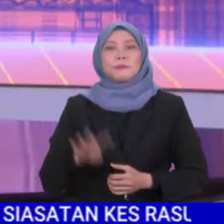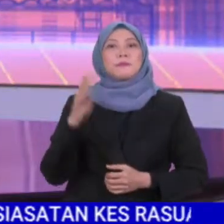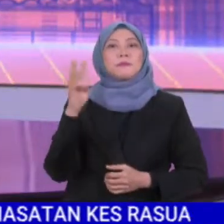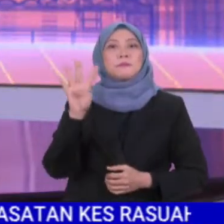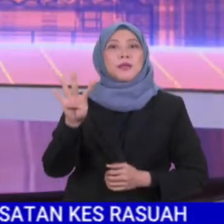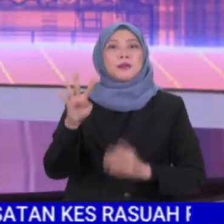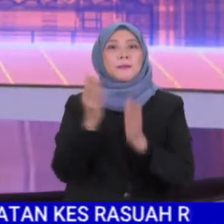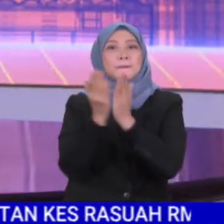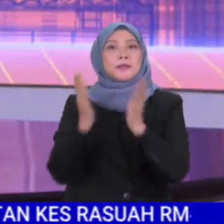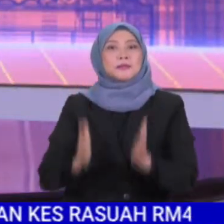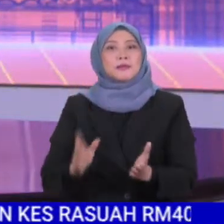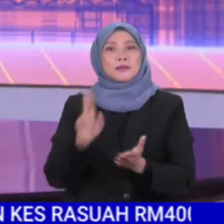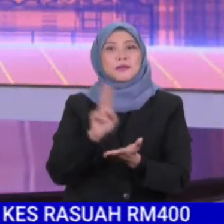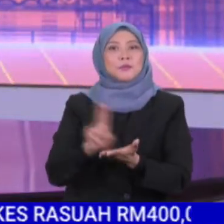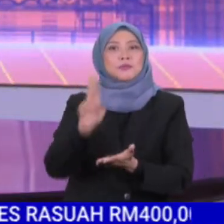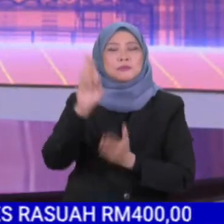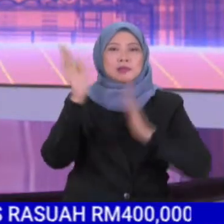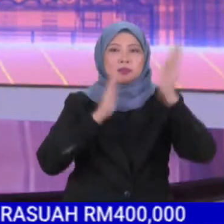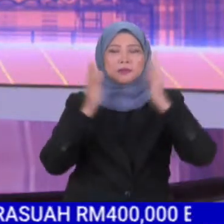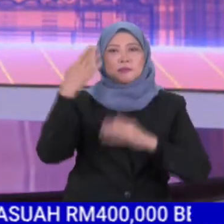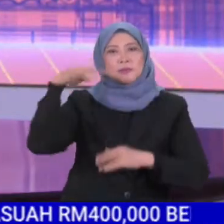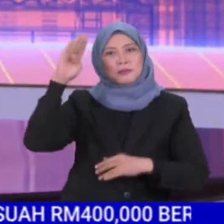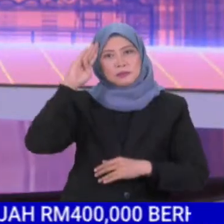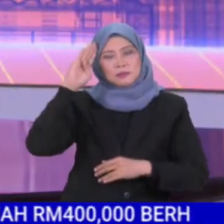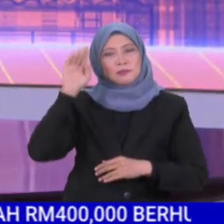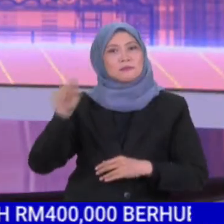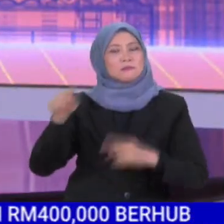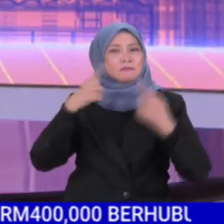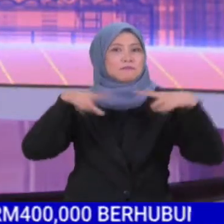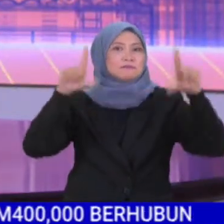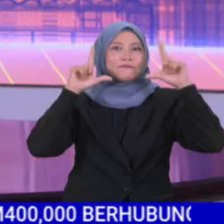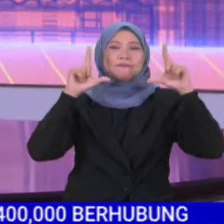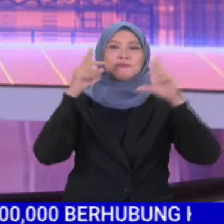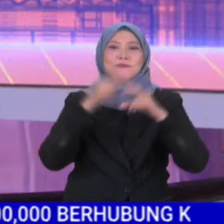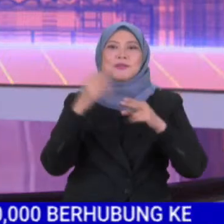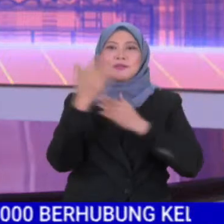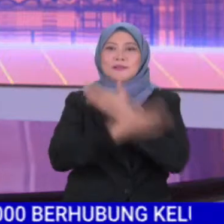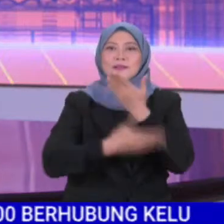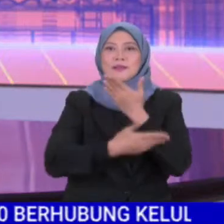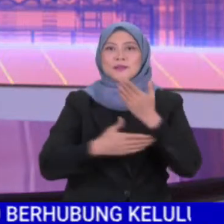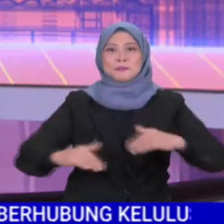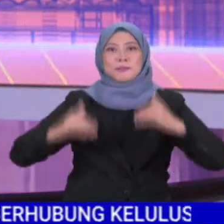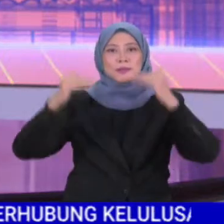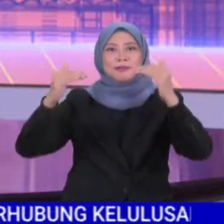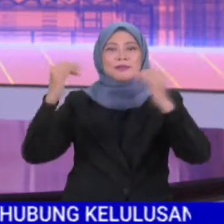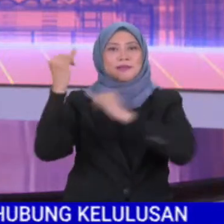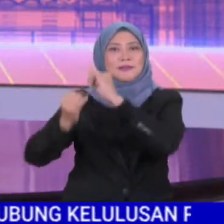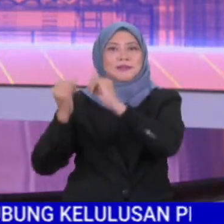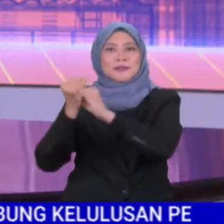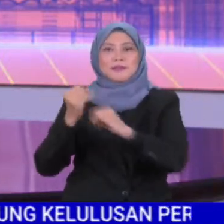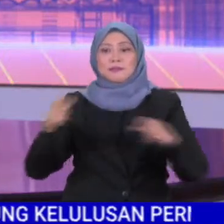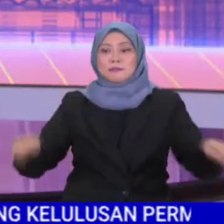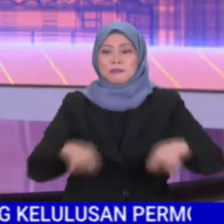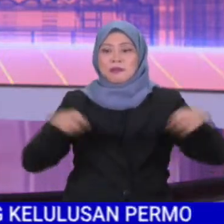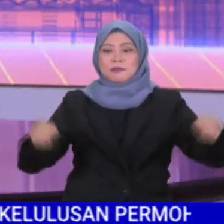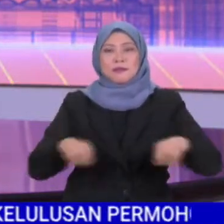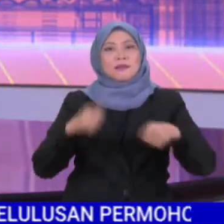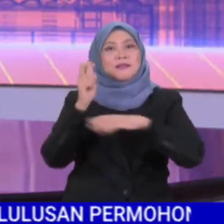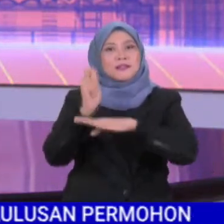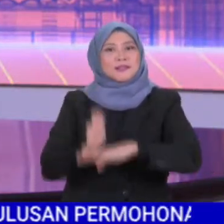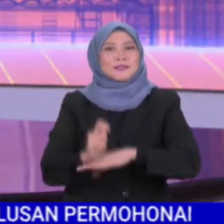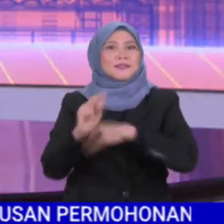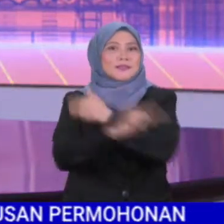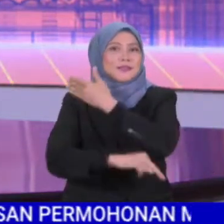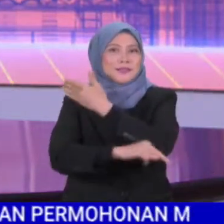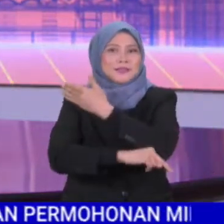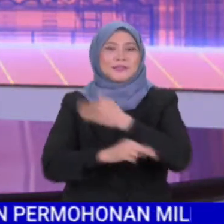4 pelajar Universiti Malaysia Perlis UNIMED mengharumkan nama negara di peringkat antarabangsa menerusi masakan tradisional